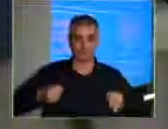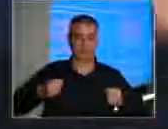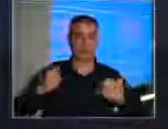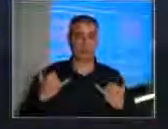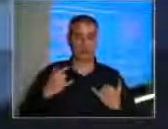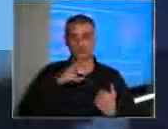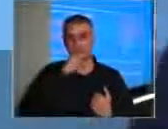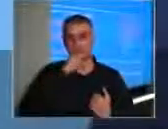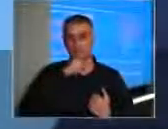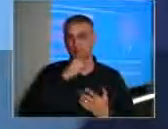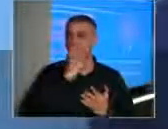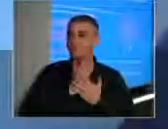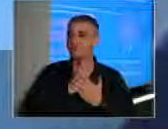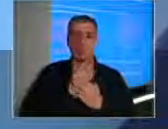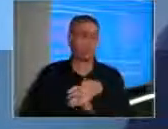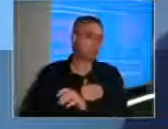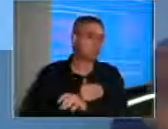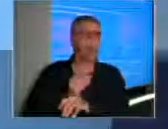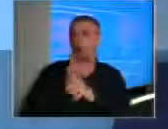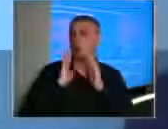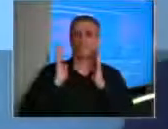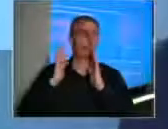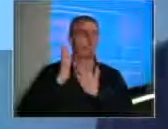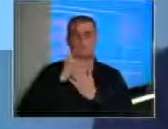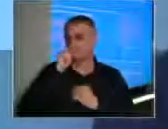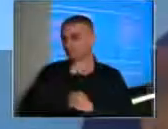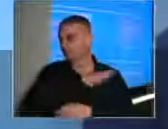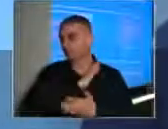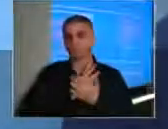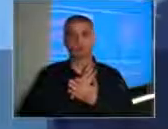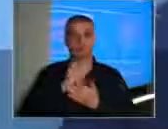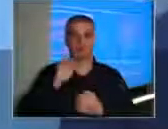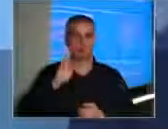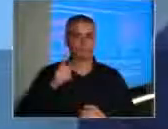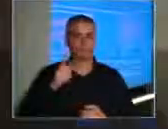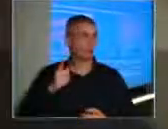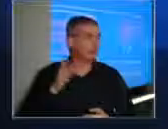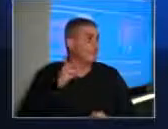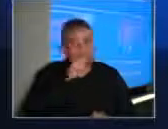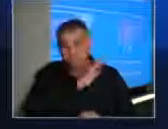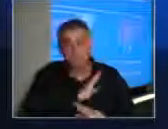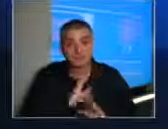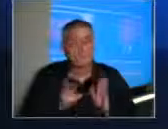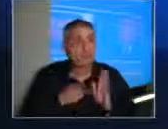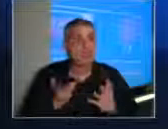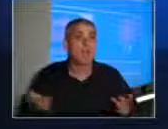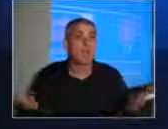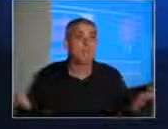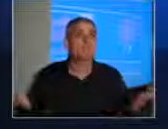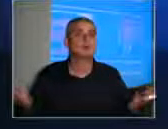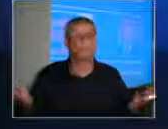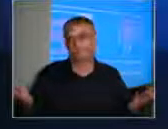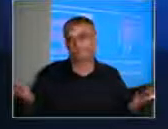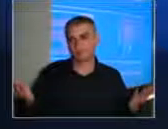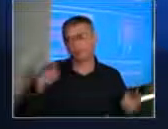עכשיו, מדבר על כך שזו כבר שעה מאוחרת מאוד, ושפספסנו את הרכבת, ונתניהו גם הצליח... פספסנו את הרכבת, כן, אתה